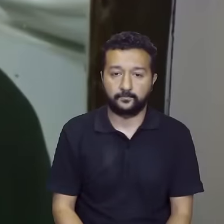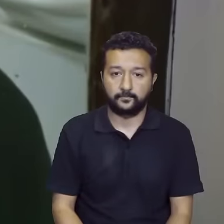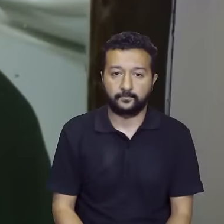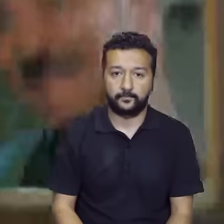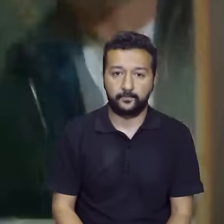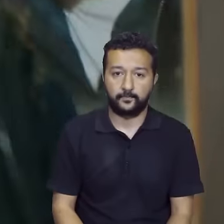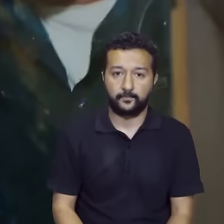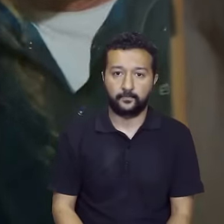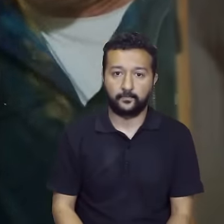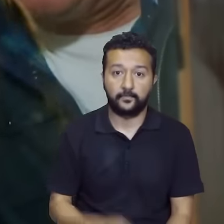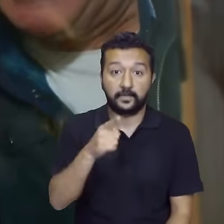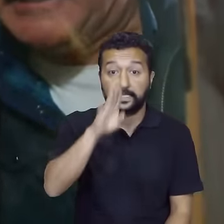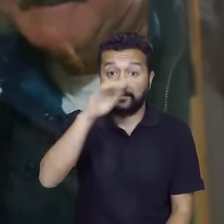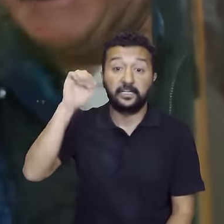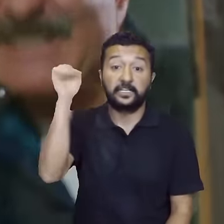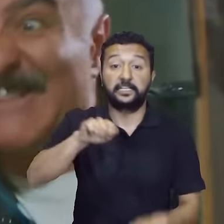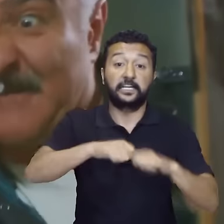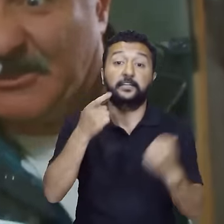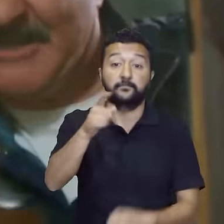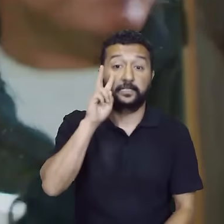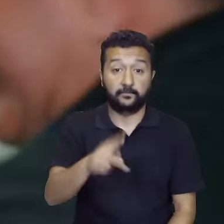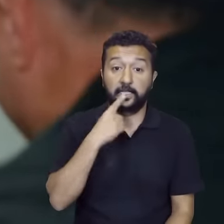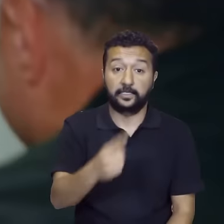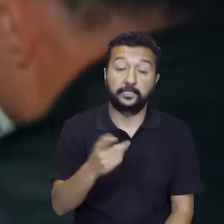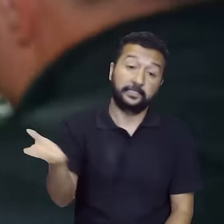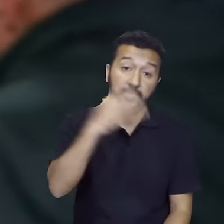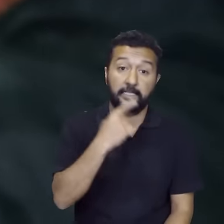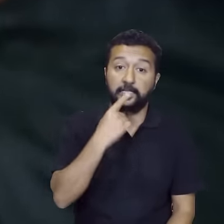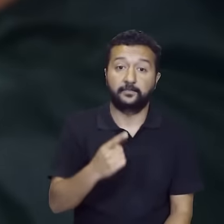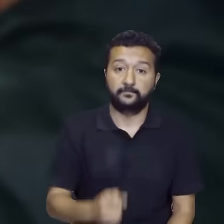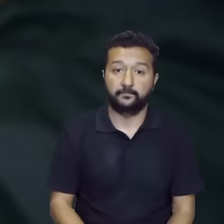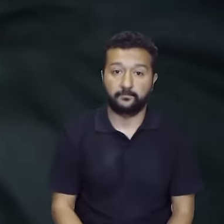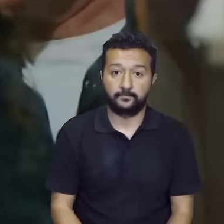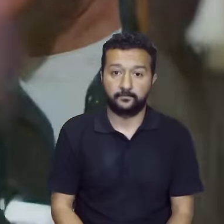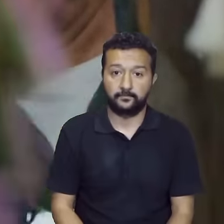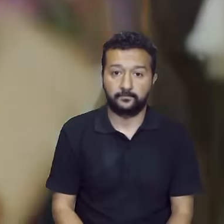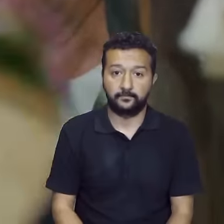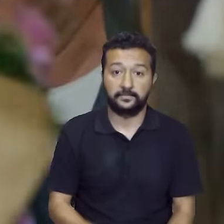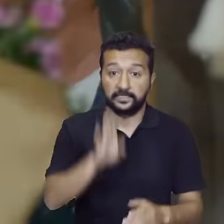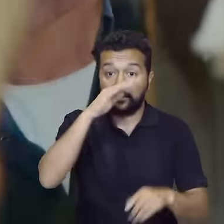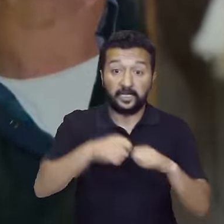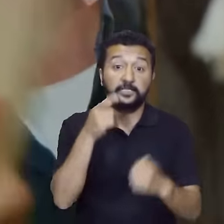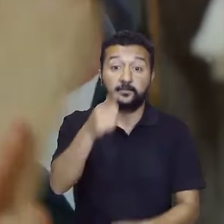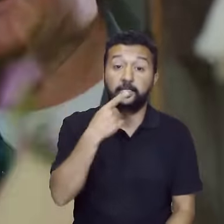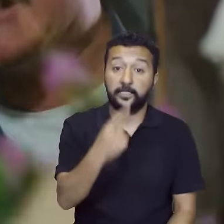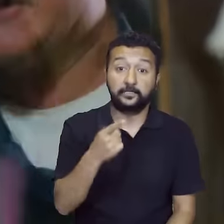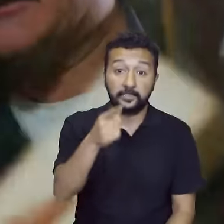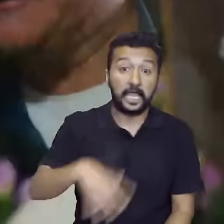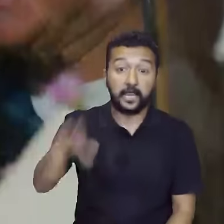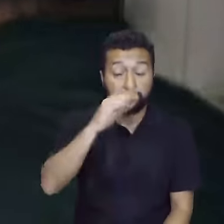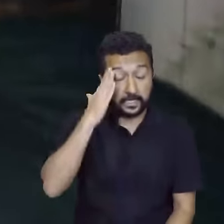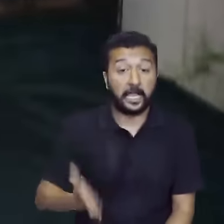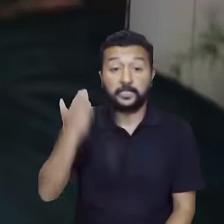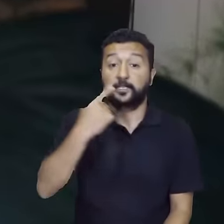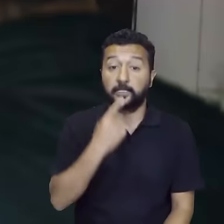Yerden taş aldı. Vay camı kırarım. Vay kırarım camı. Ayşen mor çiçek tablasını kaldırdı. Camı kıracağım. Ben... Herkes ayağa